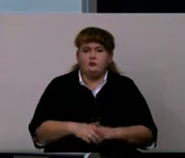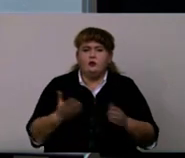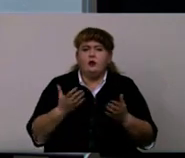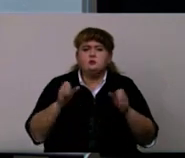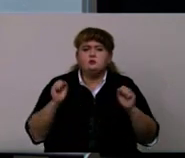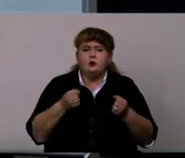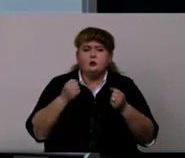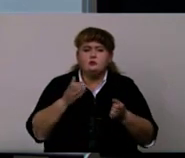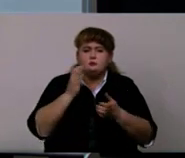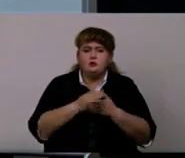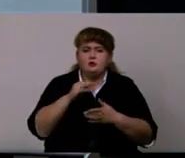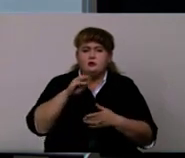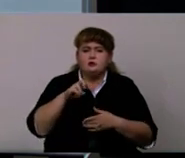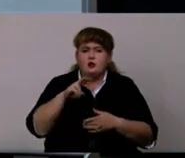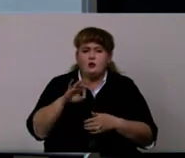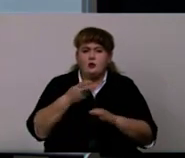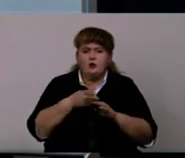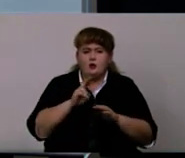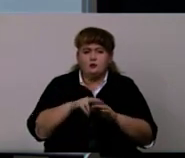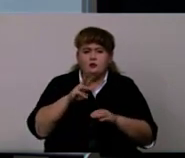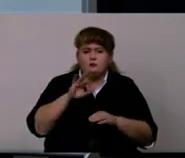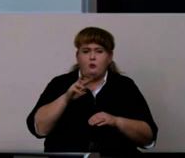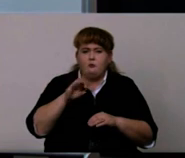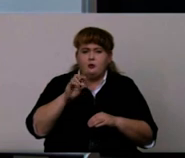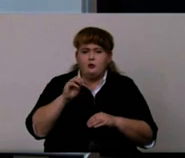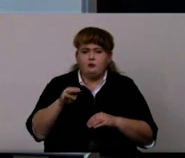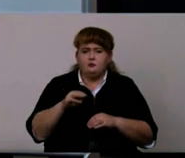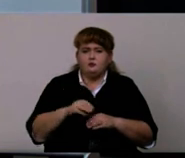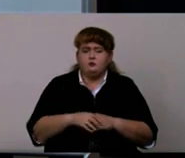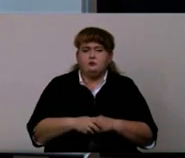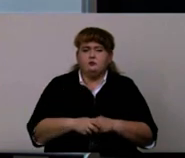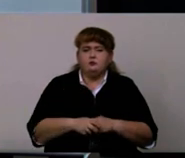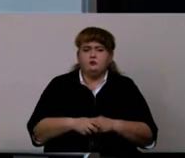Какую скорость имело тело в этот момент? В-вопрос.